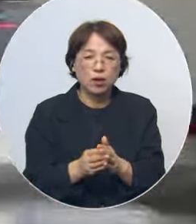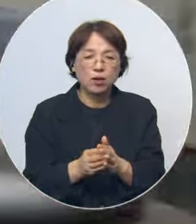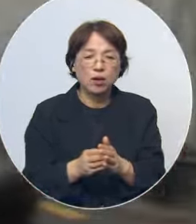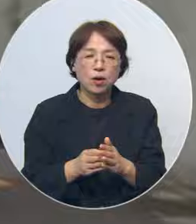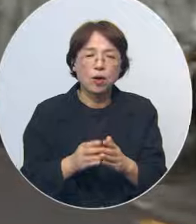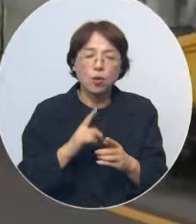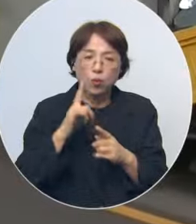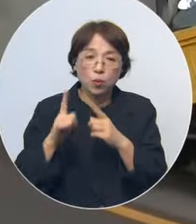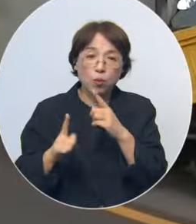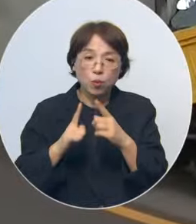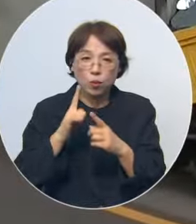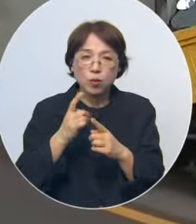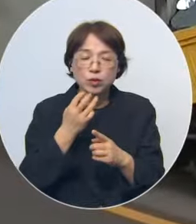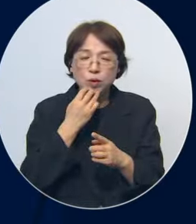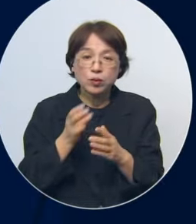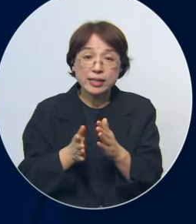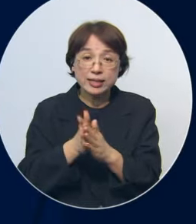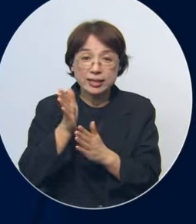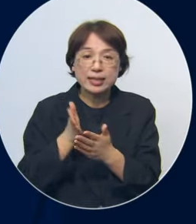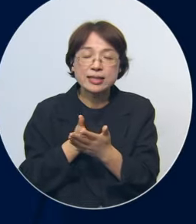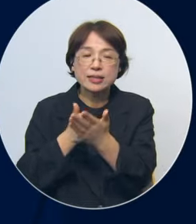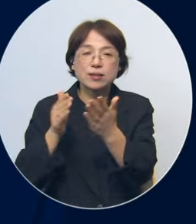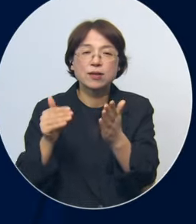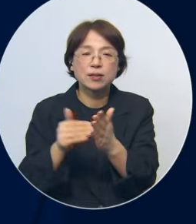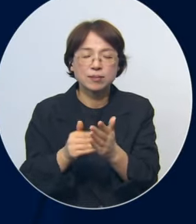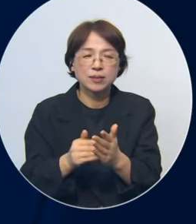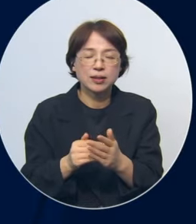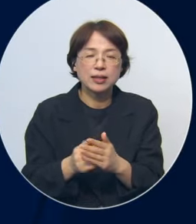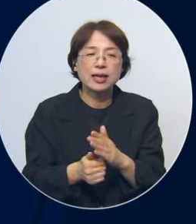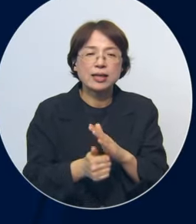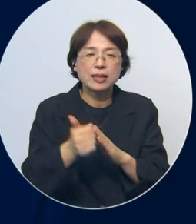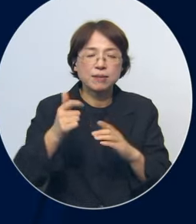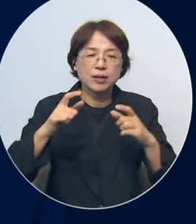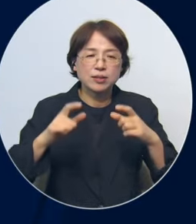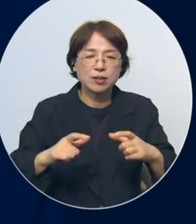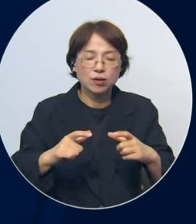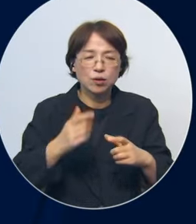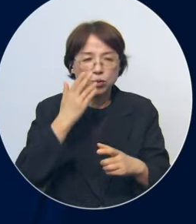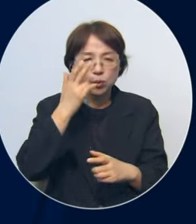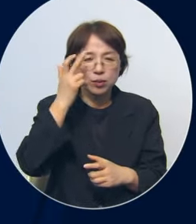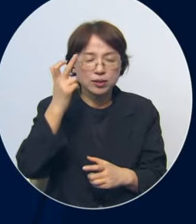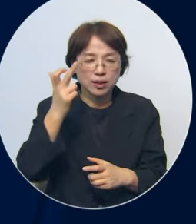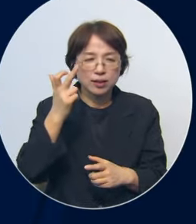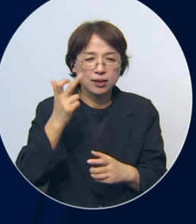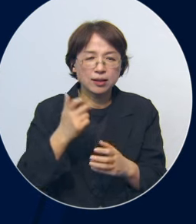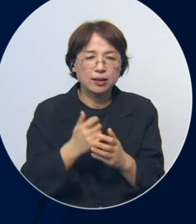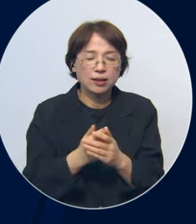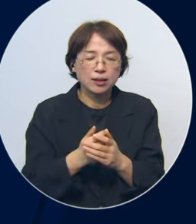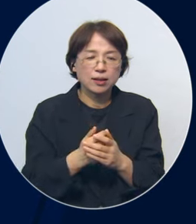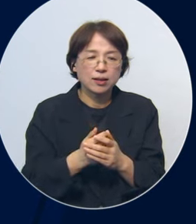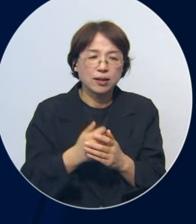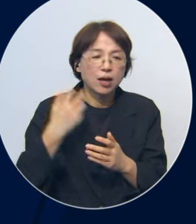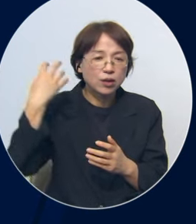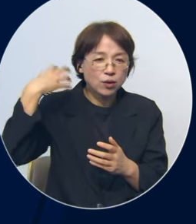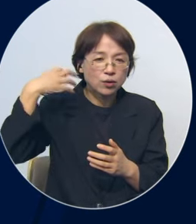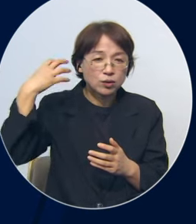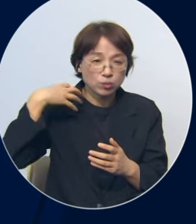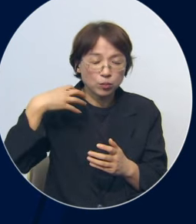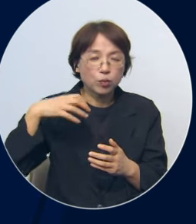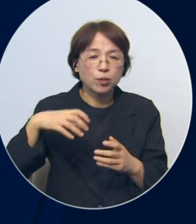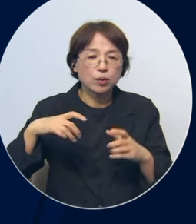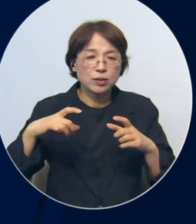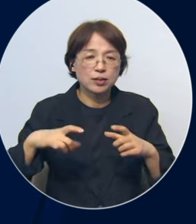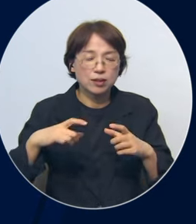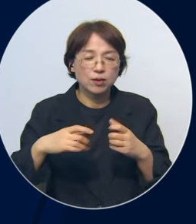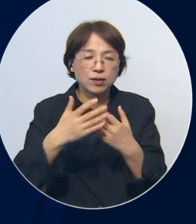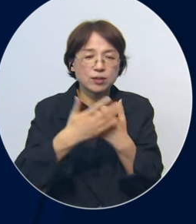서울시가 도전장을 내밀었습니다. 사업 희망 대상지는 용산역과 영등포역 등을 지나는 경부선 일대와